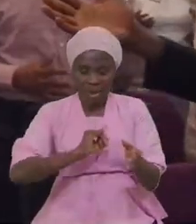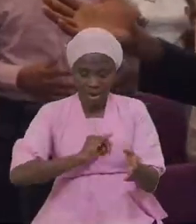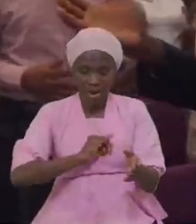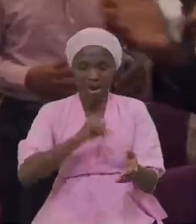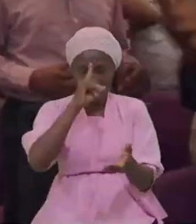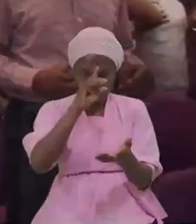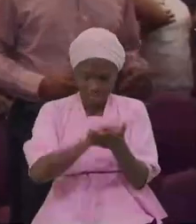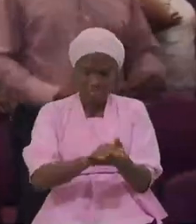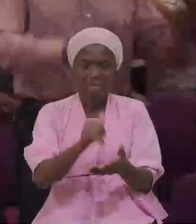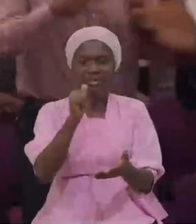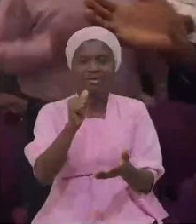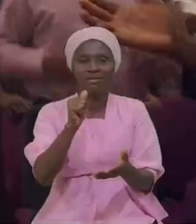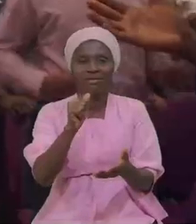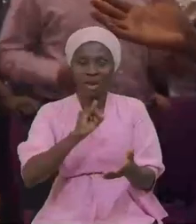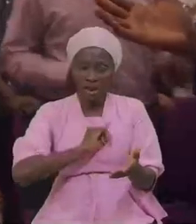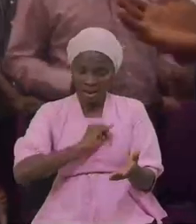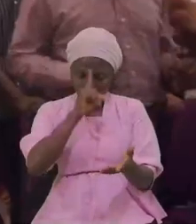Je crois.